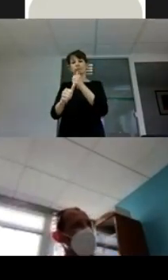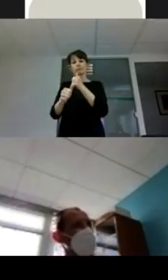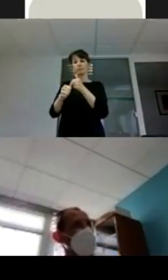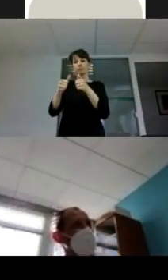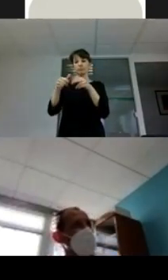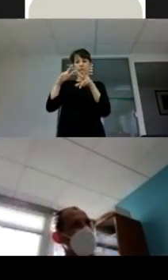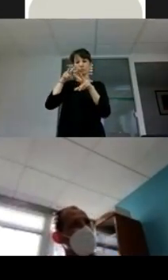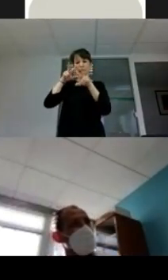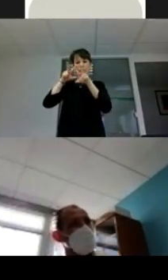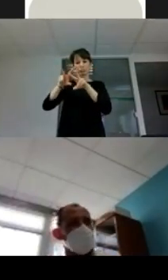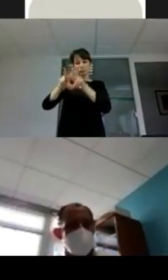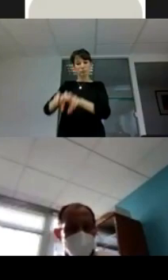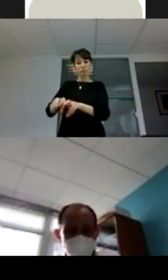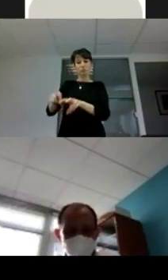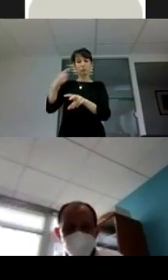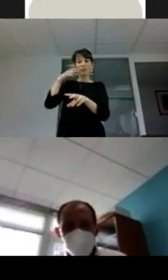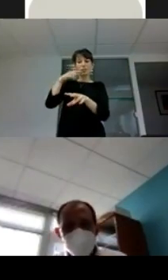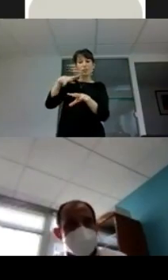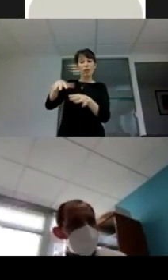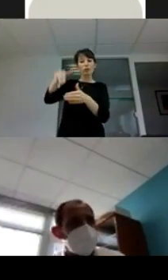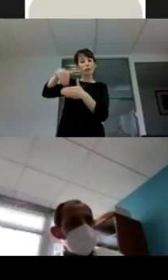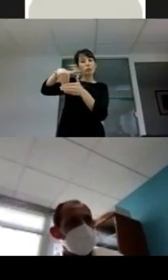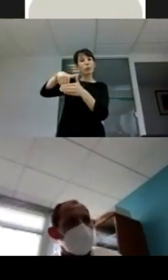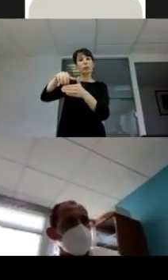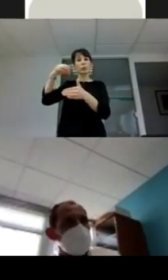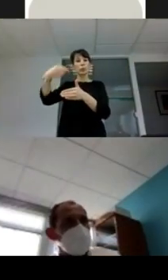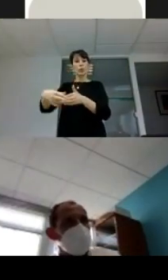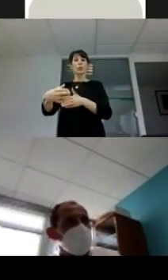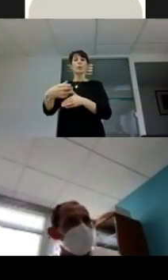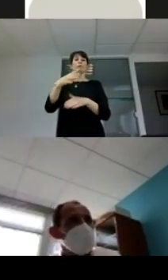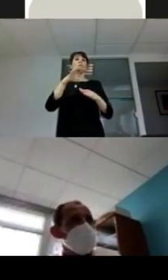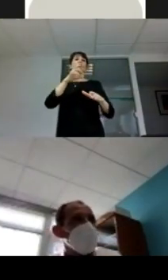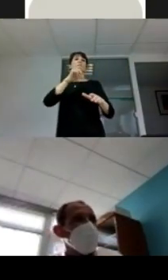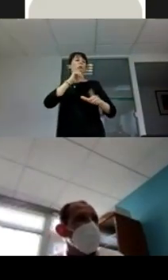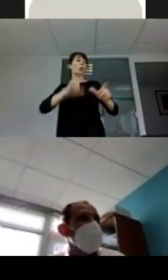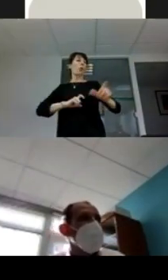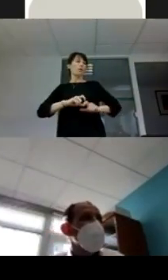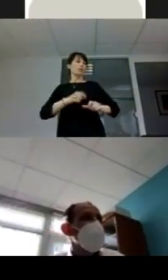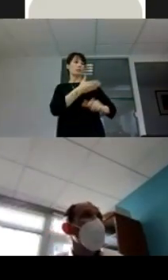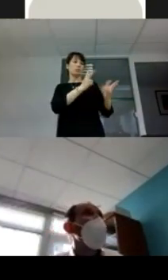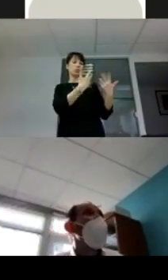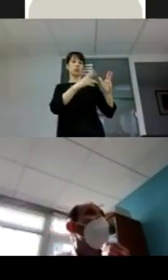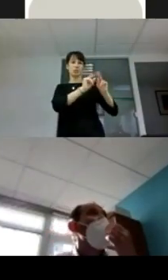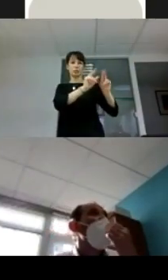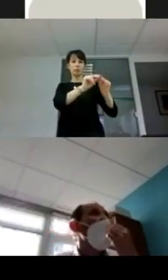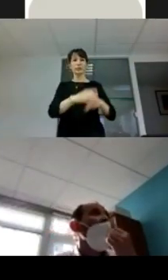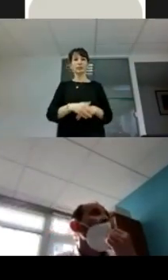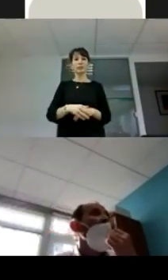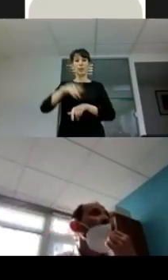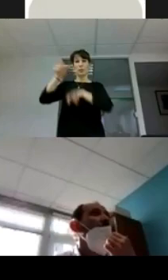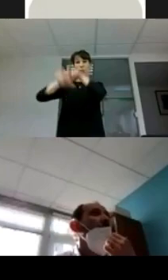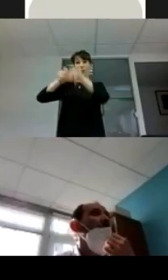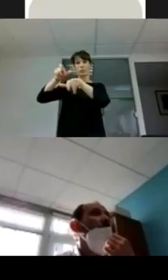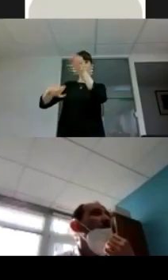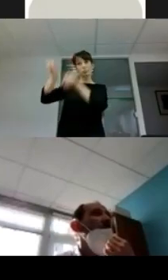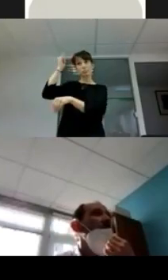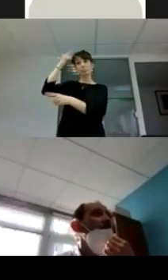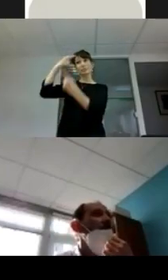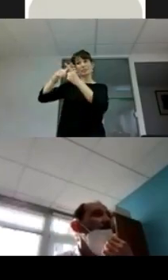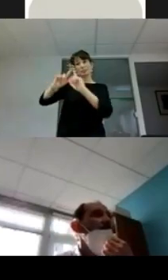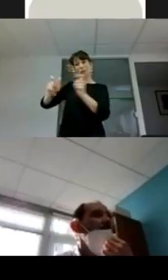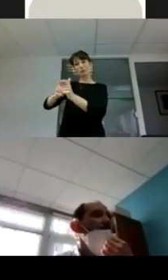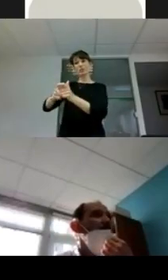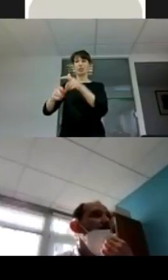Bon, la deuxième partie, c'était le test. Je ne vais pas revenir dessus puisque ma consoeur en a parlé juste avant. Il est vrai que